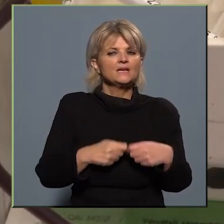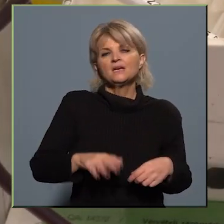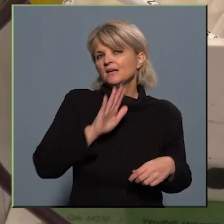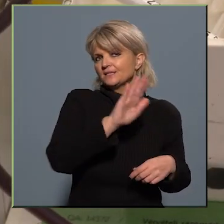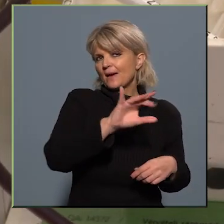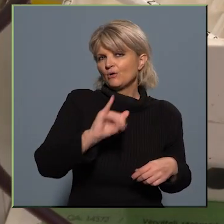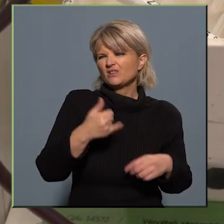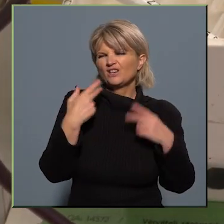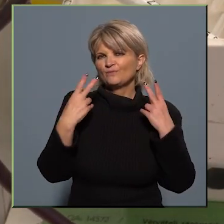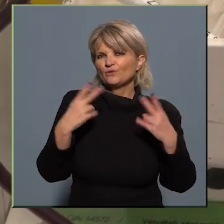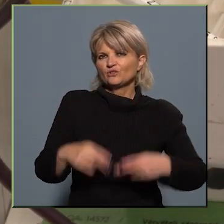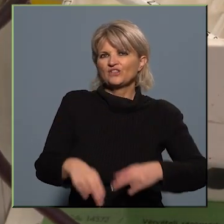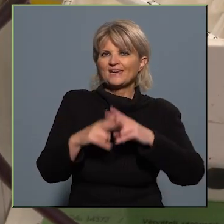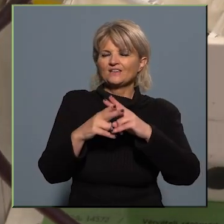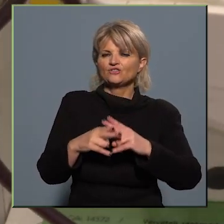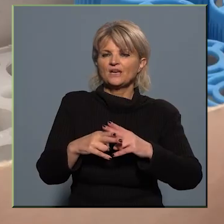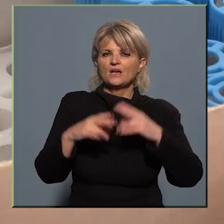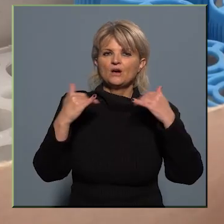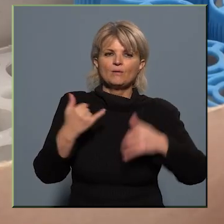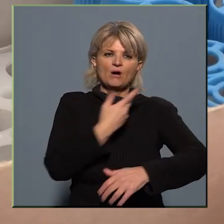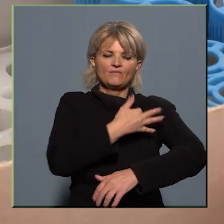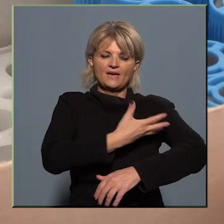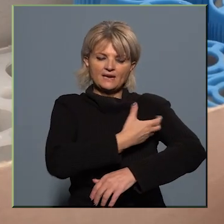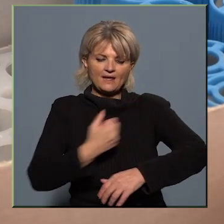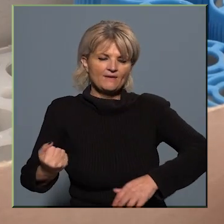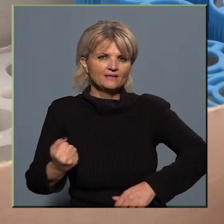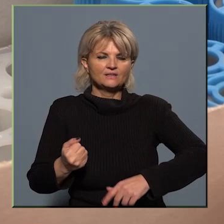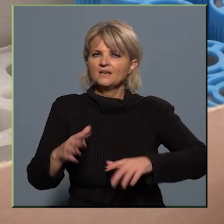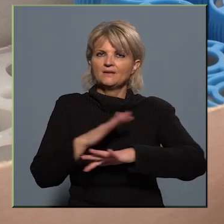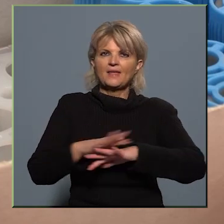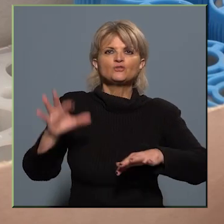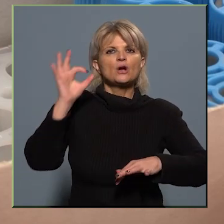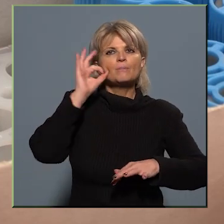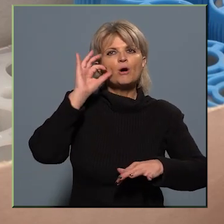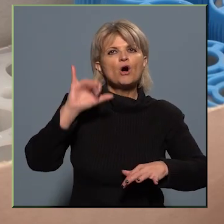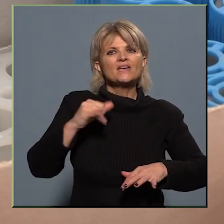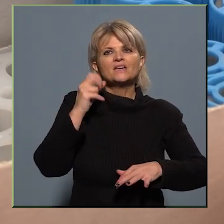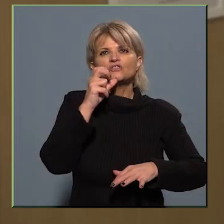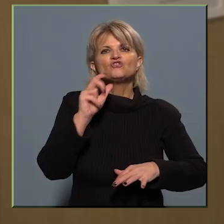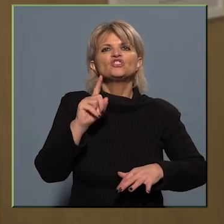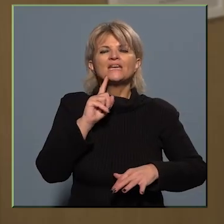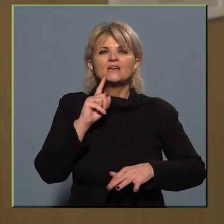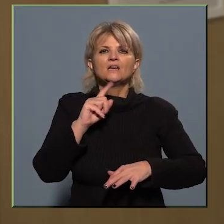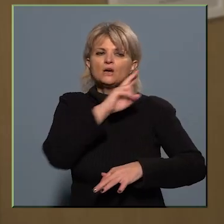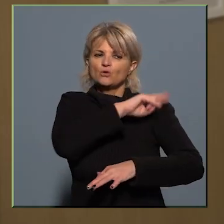egy jelentős segítség lesz. Tehát a ma levett vérkészítmények azok nem feltétlenül csak a Bajcsi Kórházban kerülnek majd